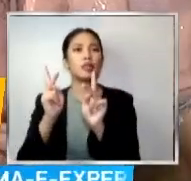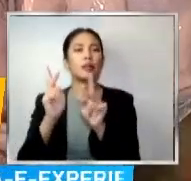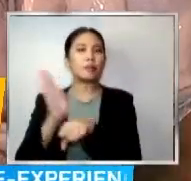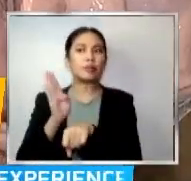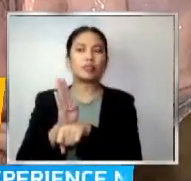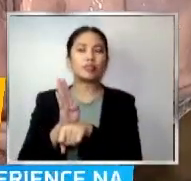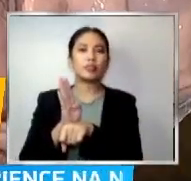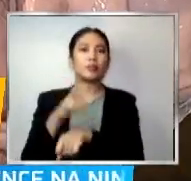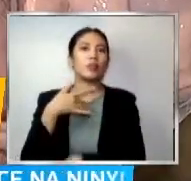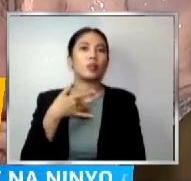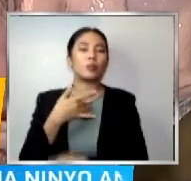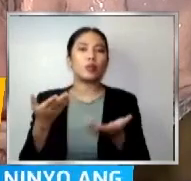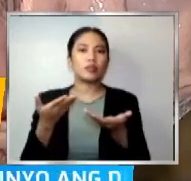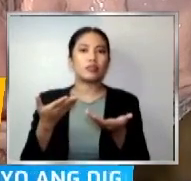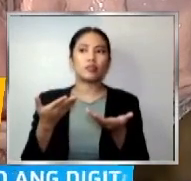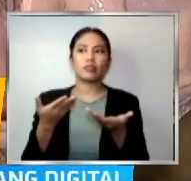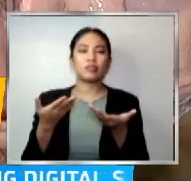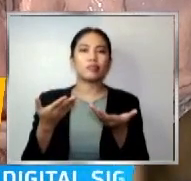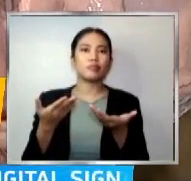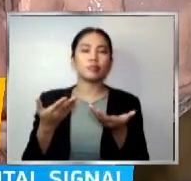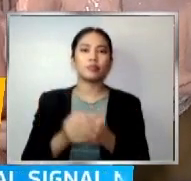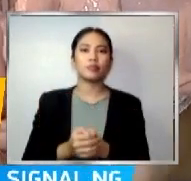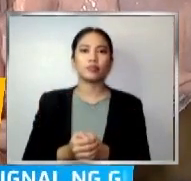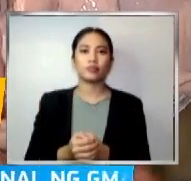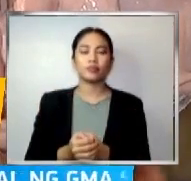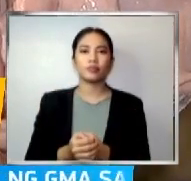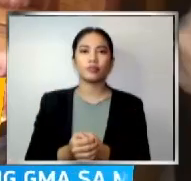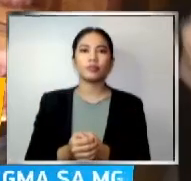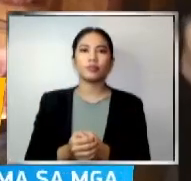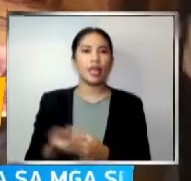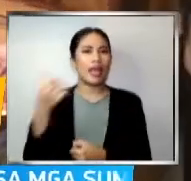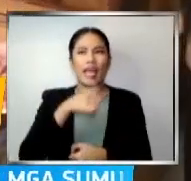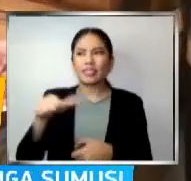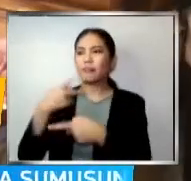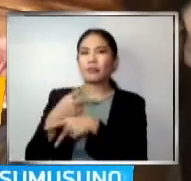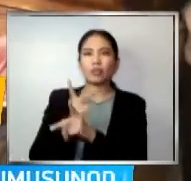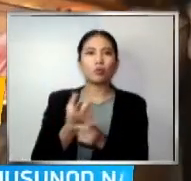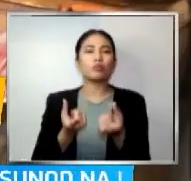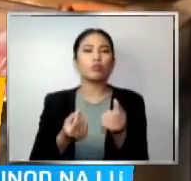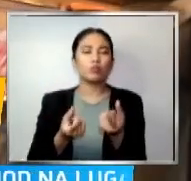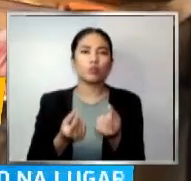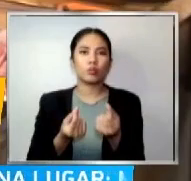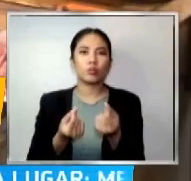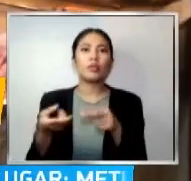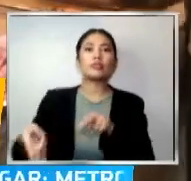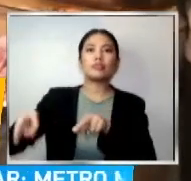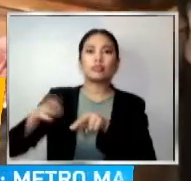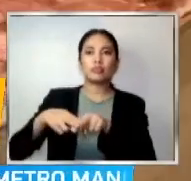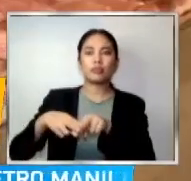yung any product that they are in possession at the moment, gagawa nila ng paraan